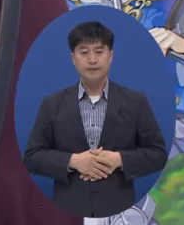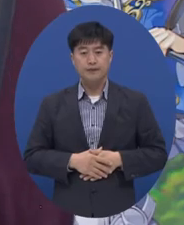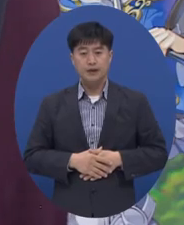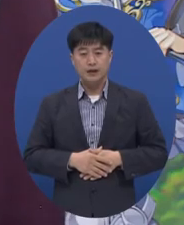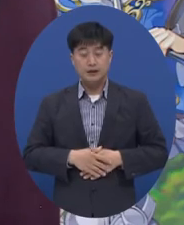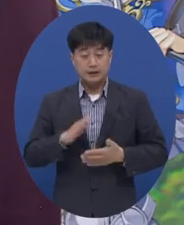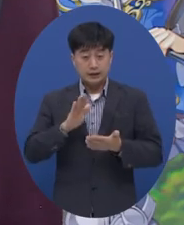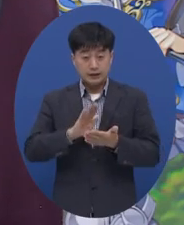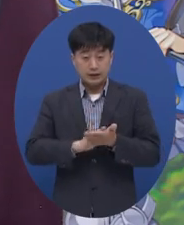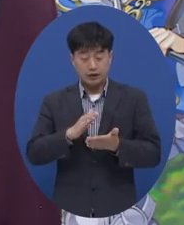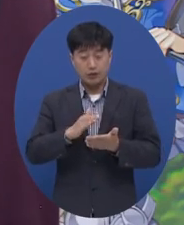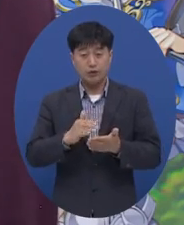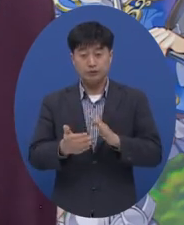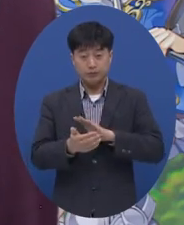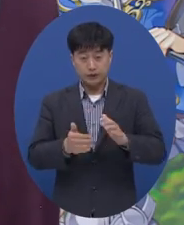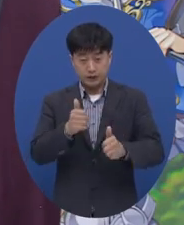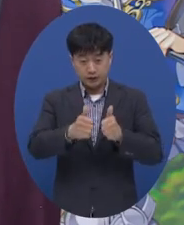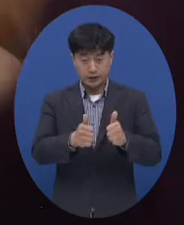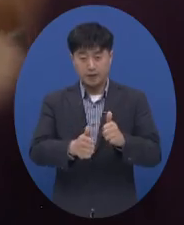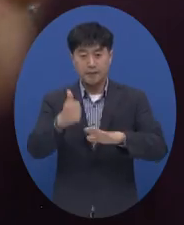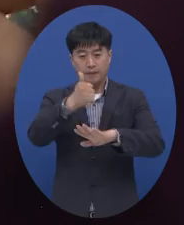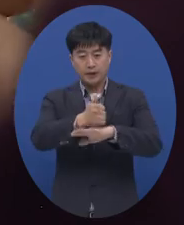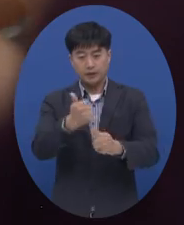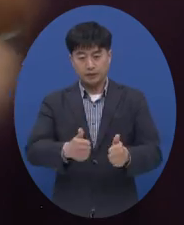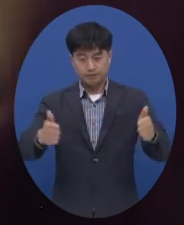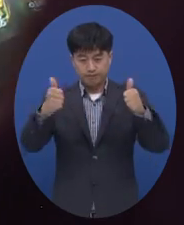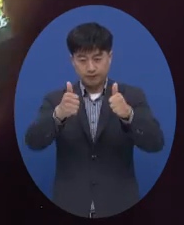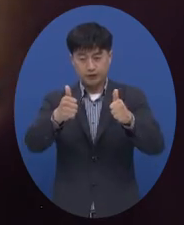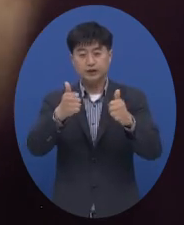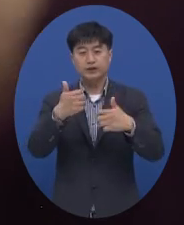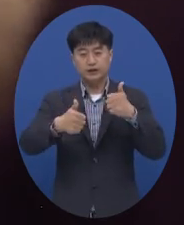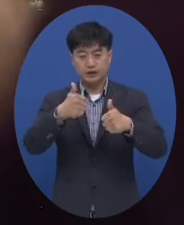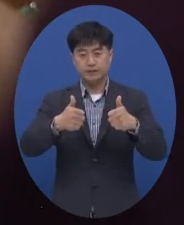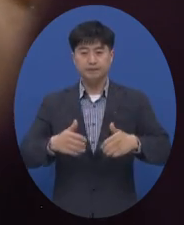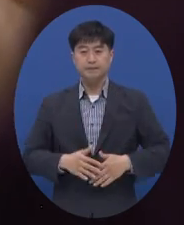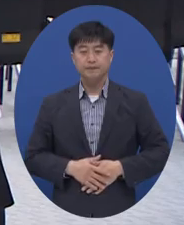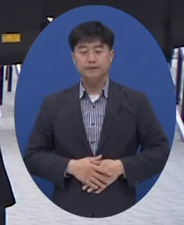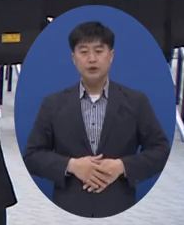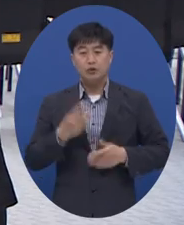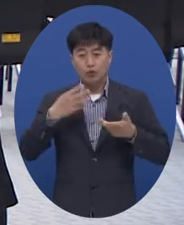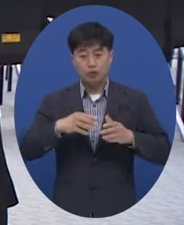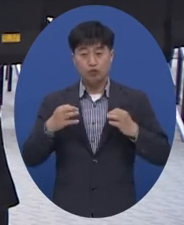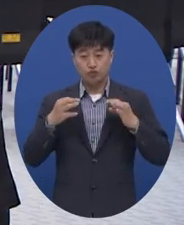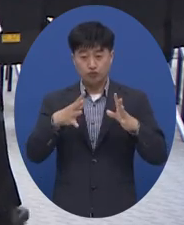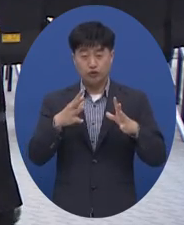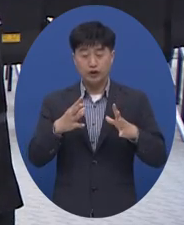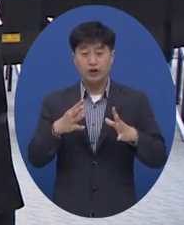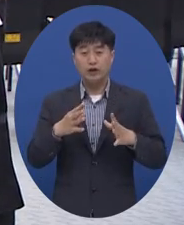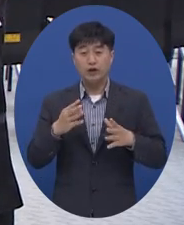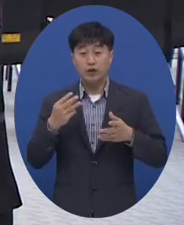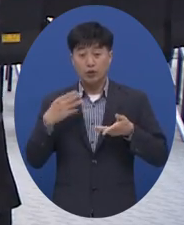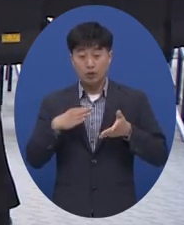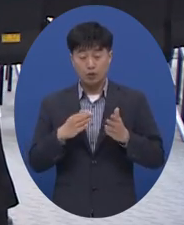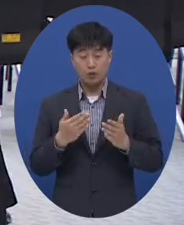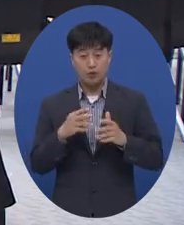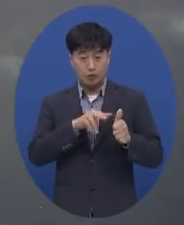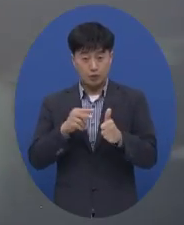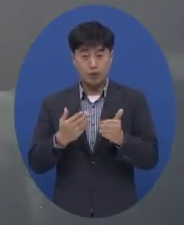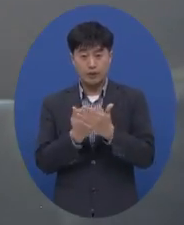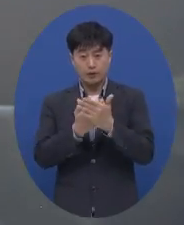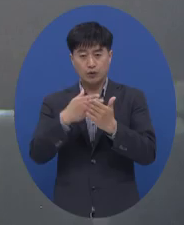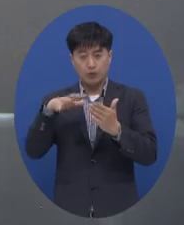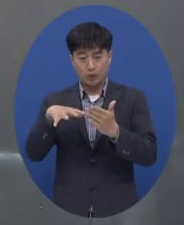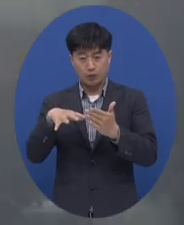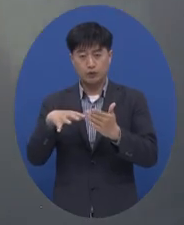게임들, 치열한 예선을 거쳐 최종 무대에서 한판 승부를 겨룹니다. 경기도가 주최하고 경기 콘텐츠 진흥원이